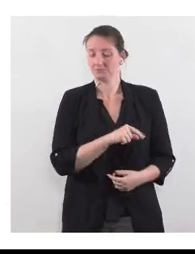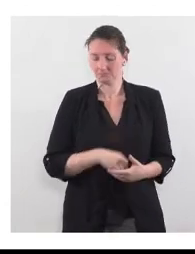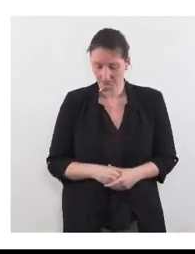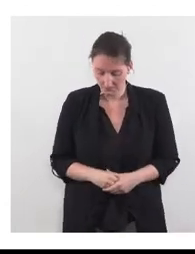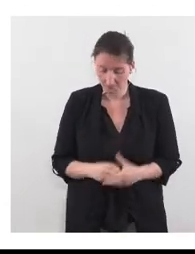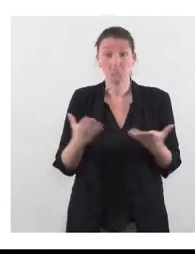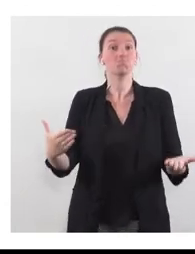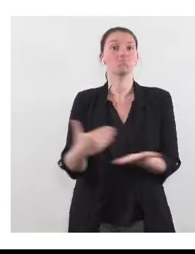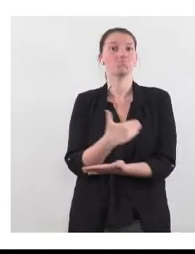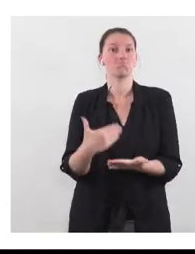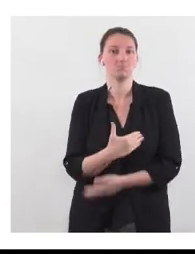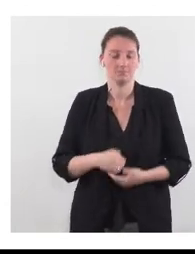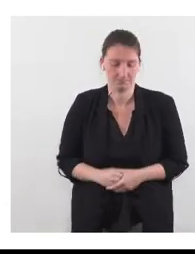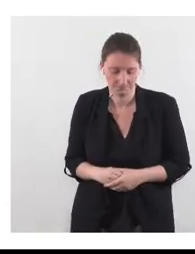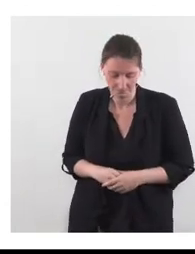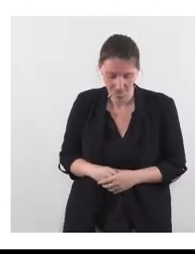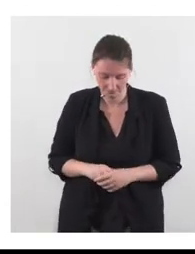les faits étaient les suivants.